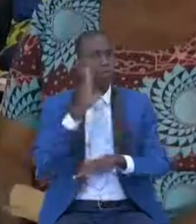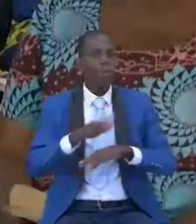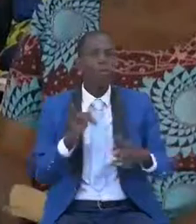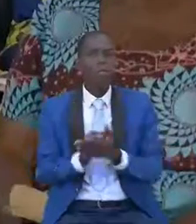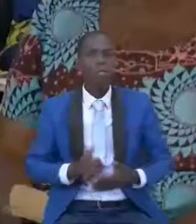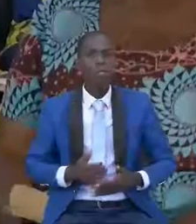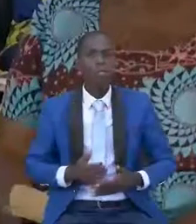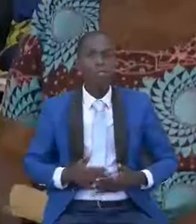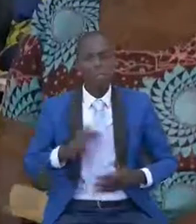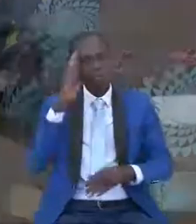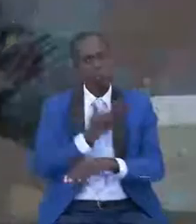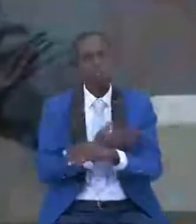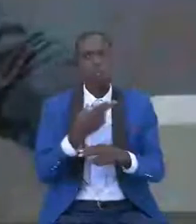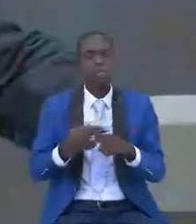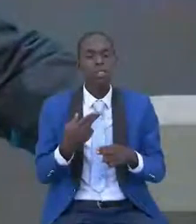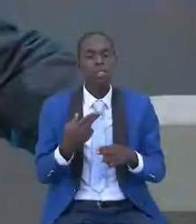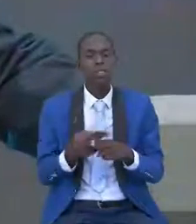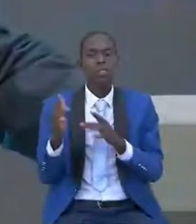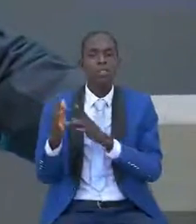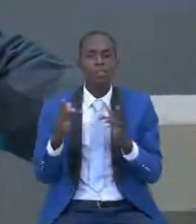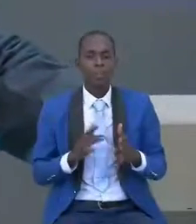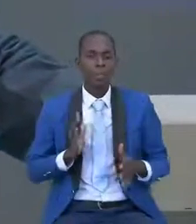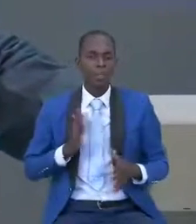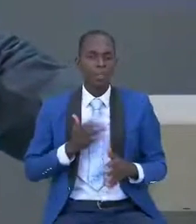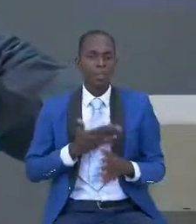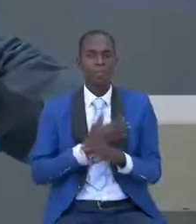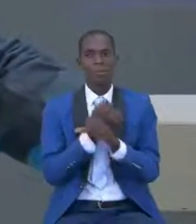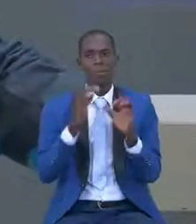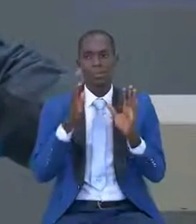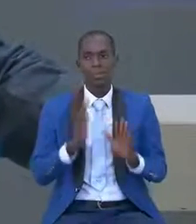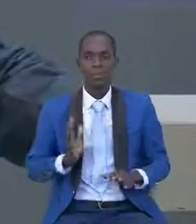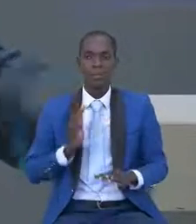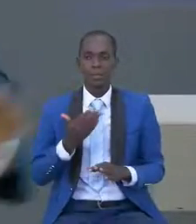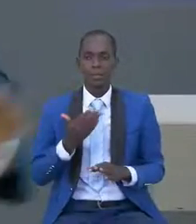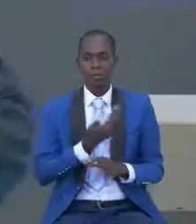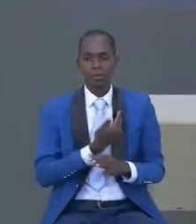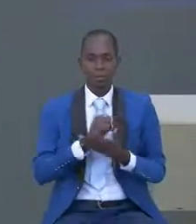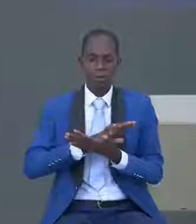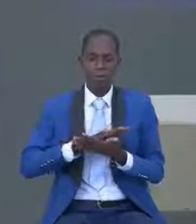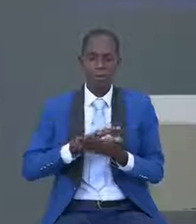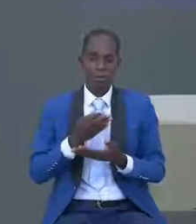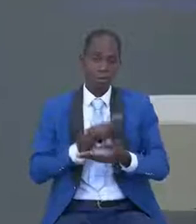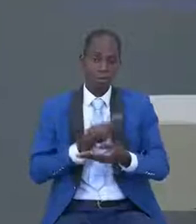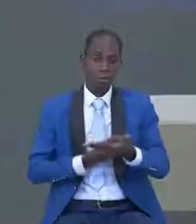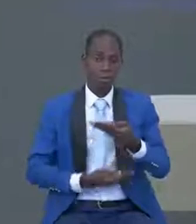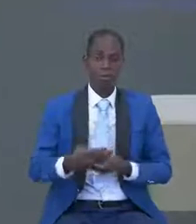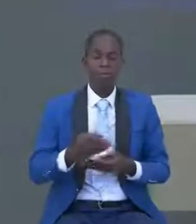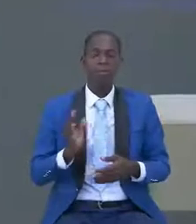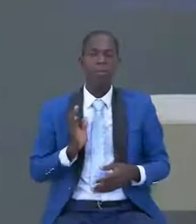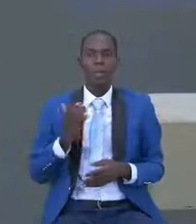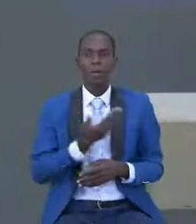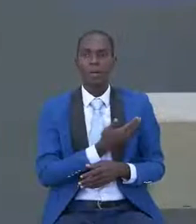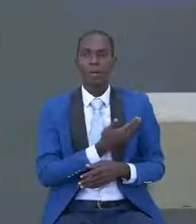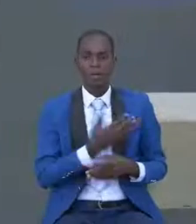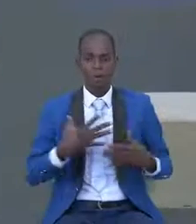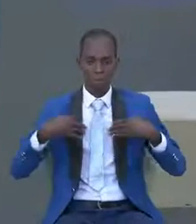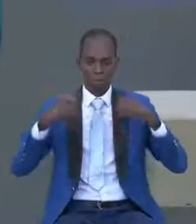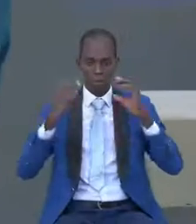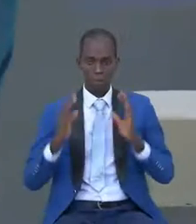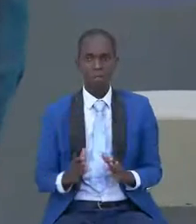Jésus, notre Sauveur, notre substitut, notre sanctificateur, notre